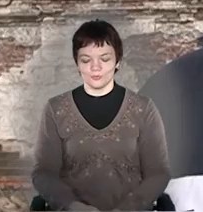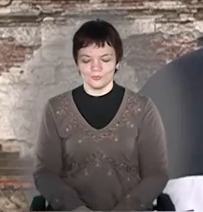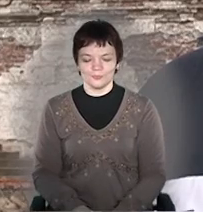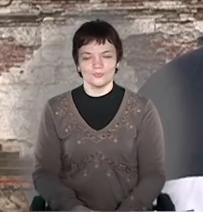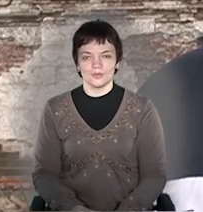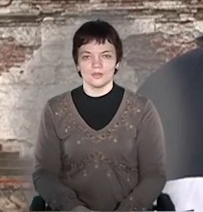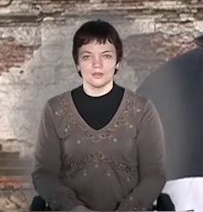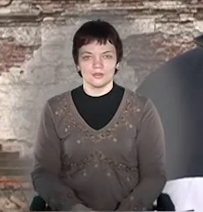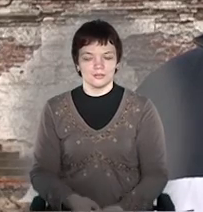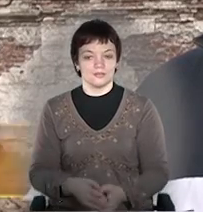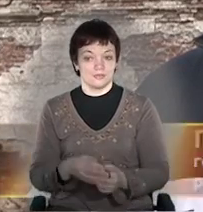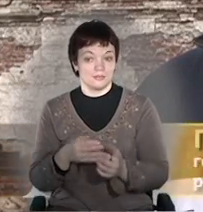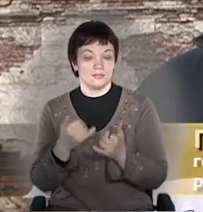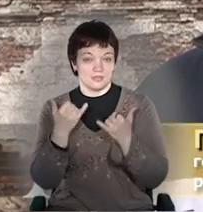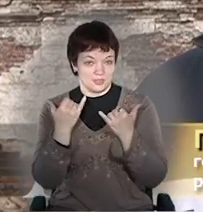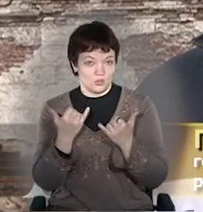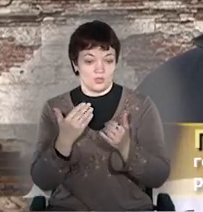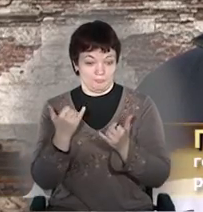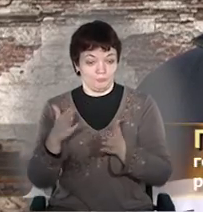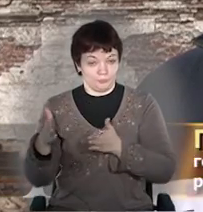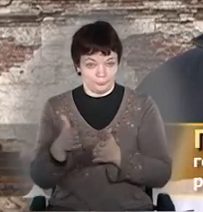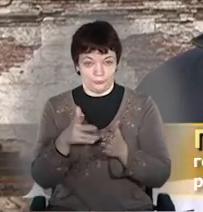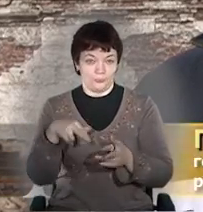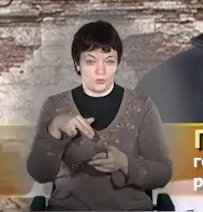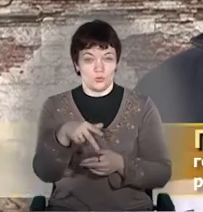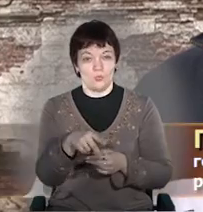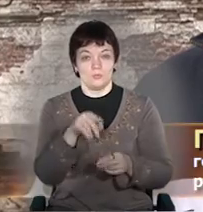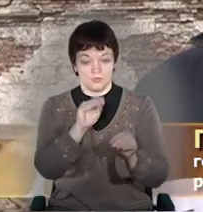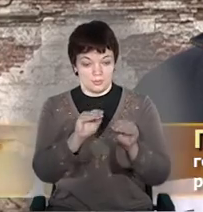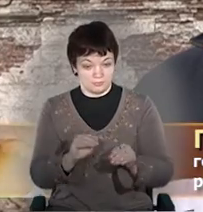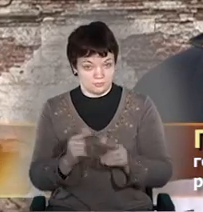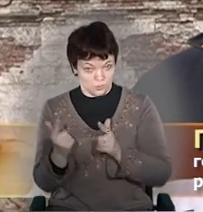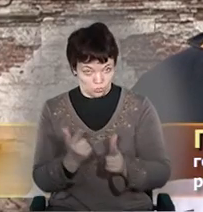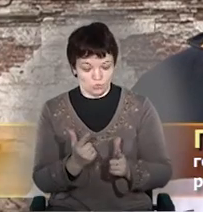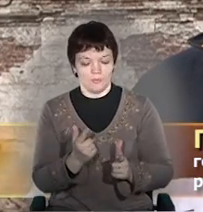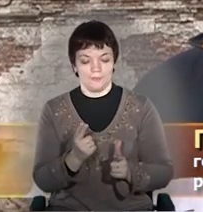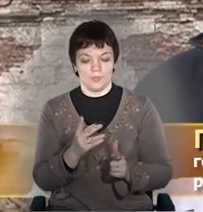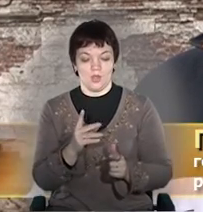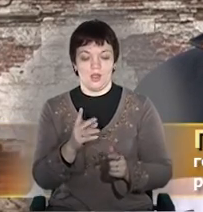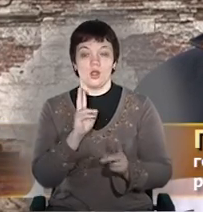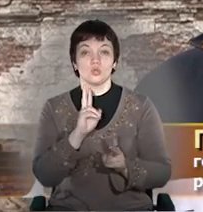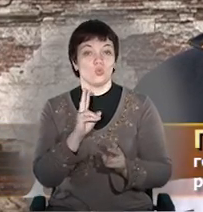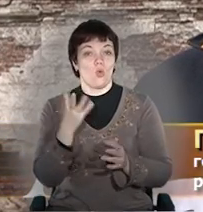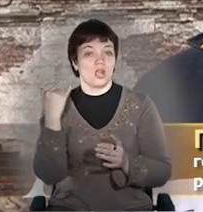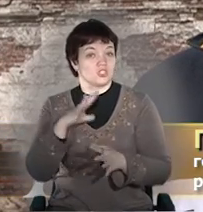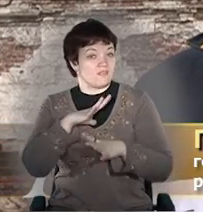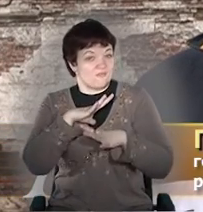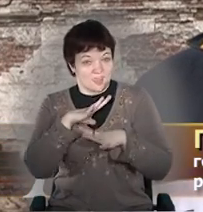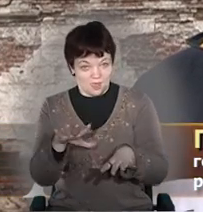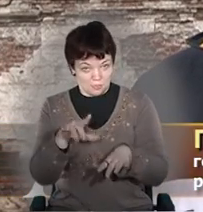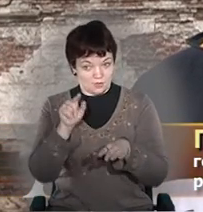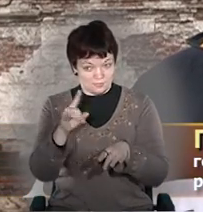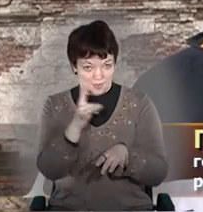И заодно по пути мы хотели показать тем людям, которые не были в этом прекраснейшем